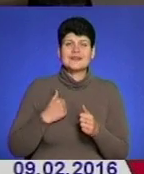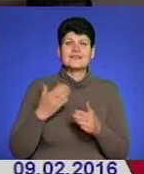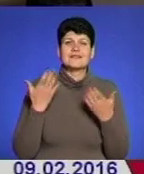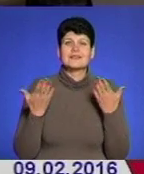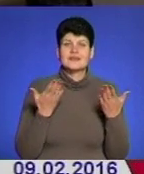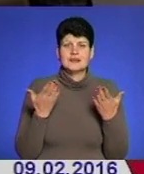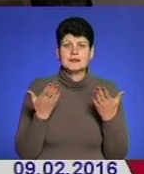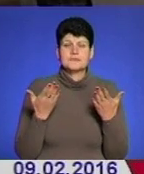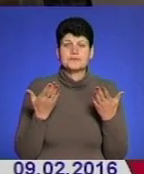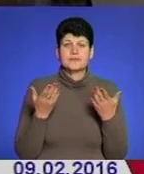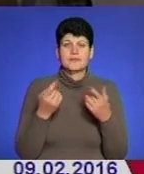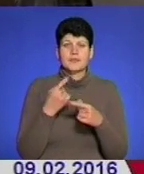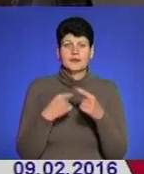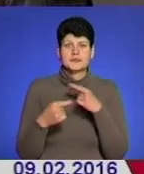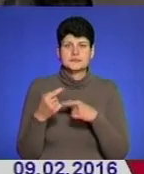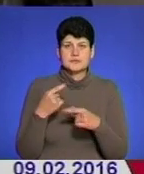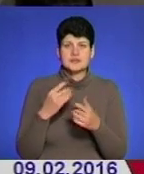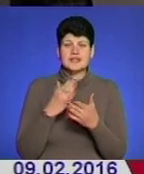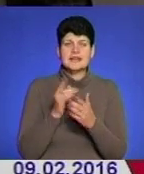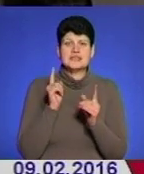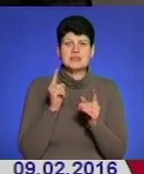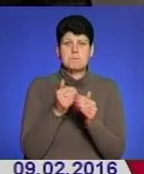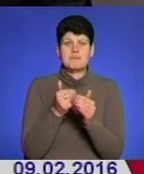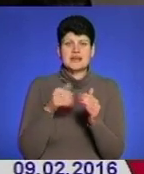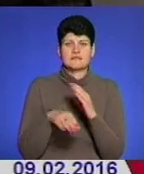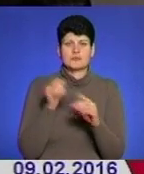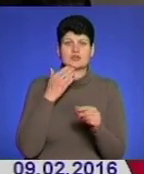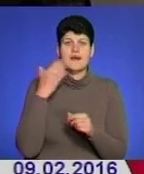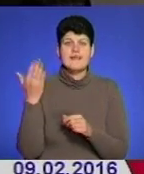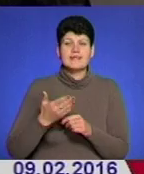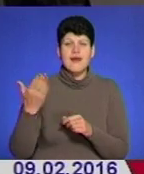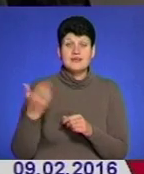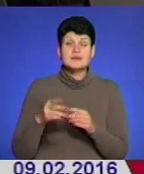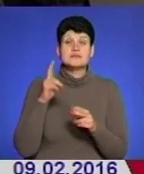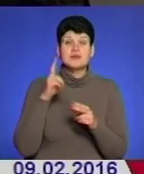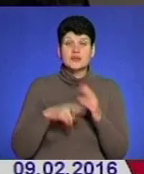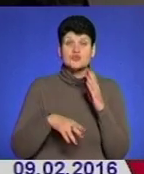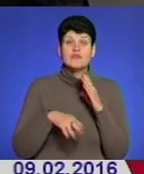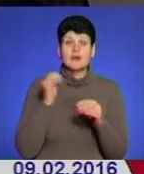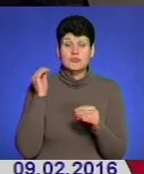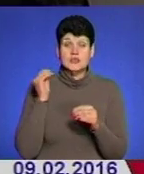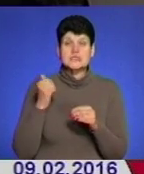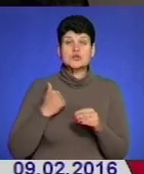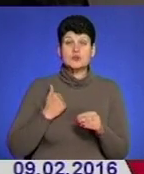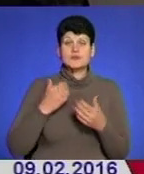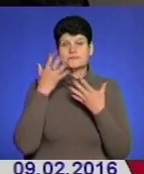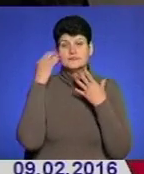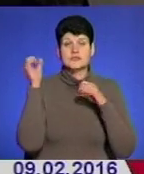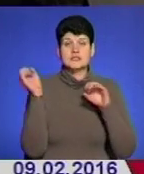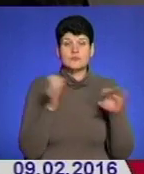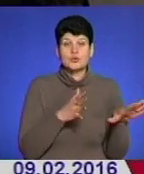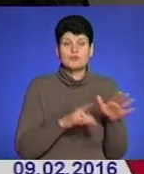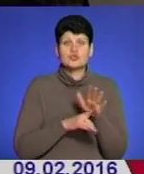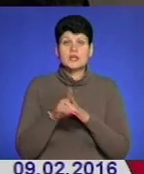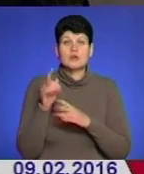звільнилися, виникає тільки перед виборчою агітацією. Закінчуються вибори, за солдатів, відповідно, забувають. Починається працювати